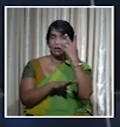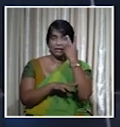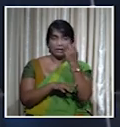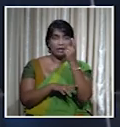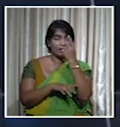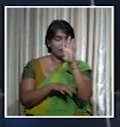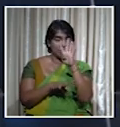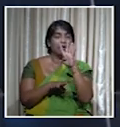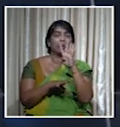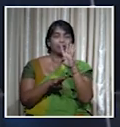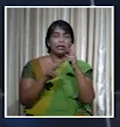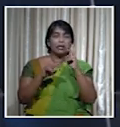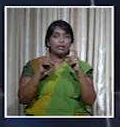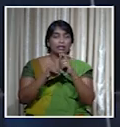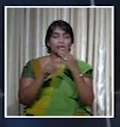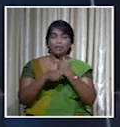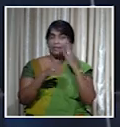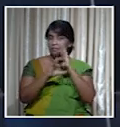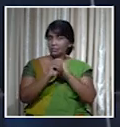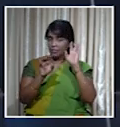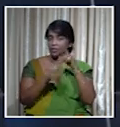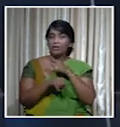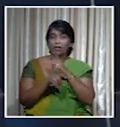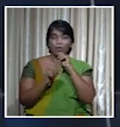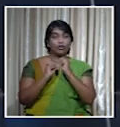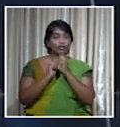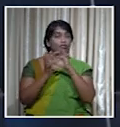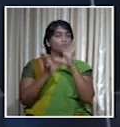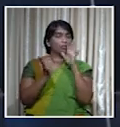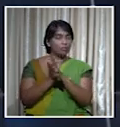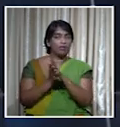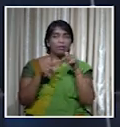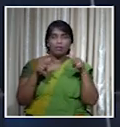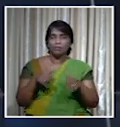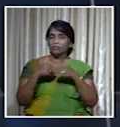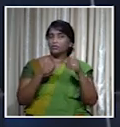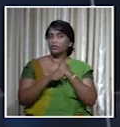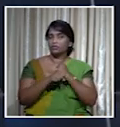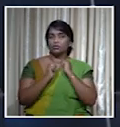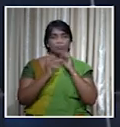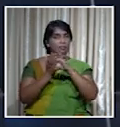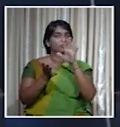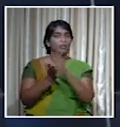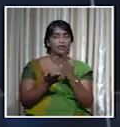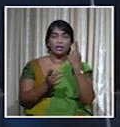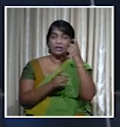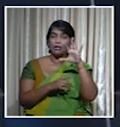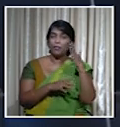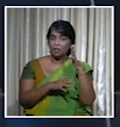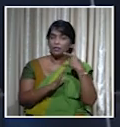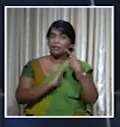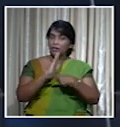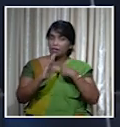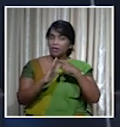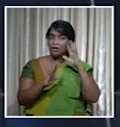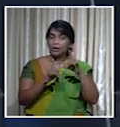2014 දෙසැම්බර් මාසේ නිකුත් කර චක්‍රලේඛනයක් එය විස්තර කරනවා කියලා. නමුත් අද වෙනකන් විස්තර කළා නැහැ. ඉතින් 1500ක් විතර රටේම